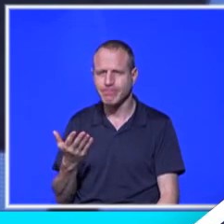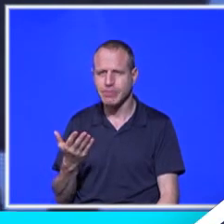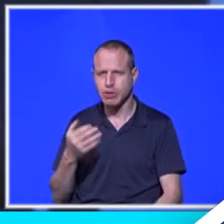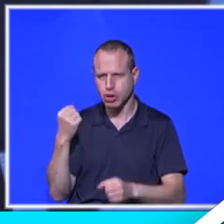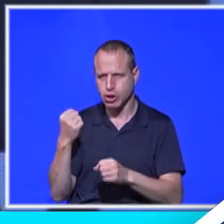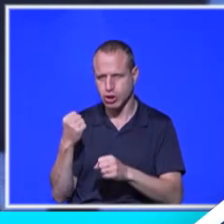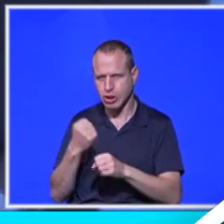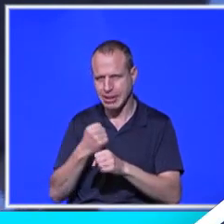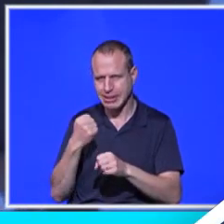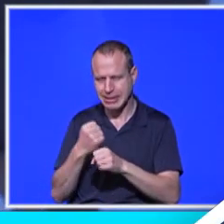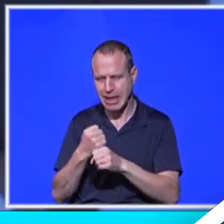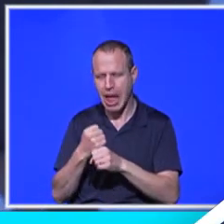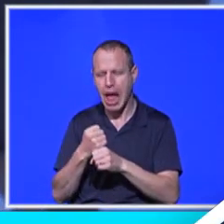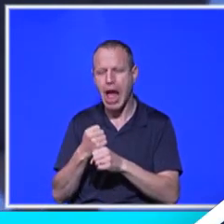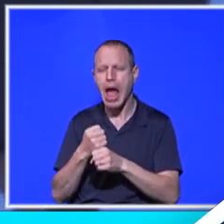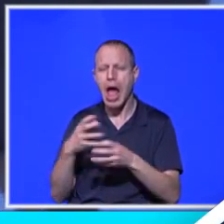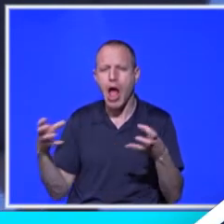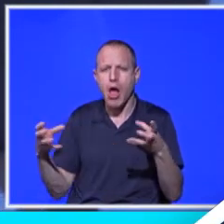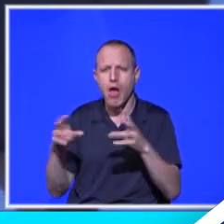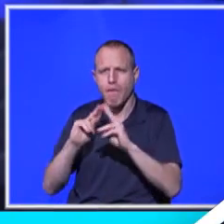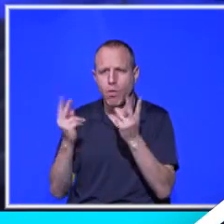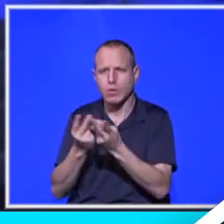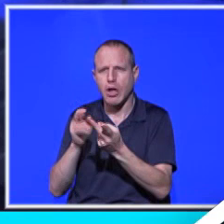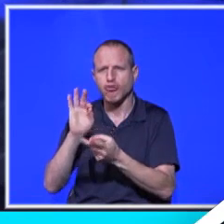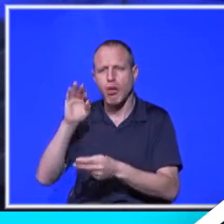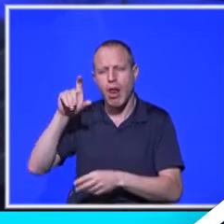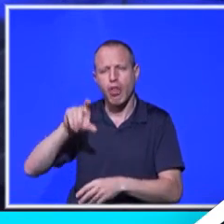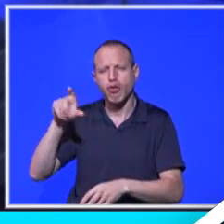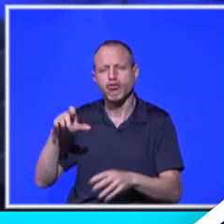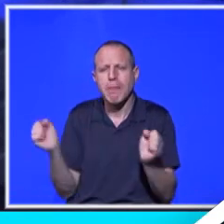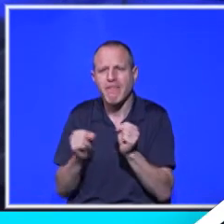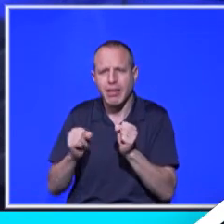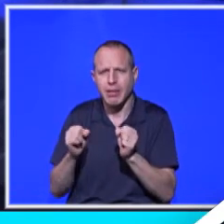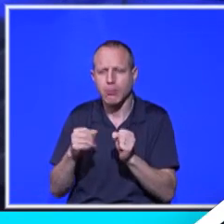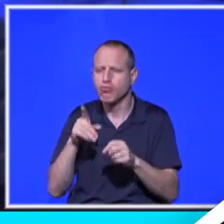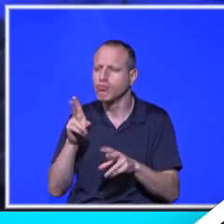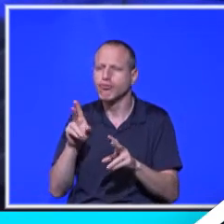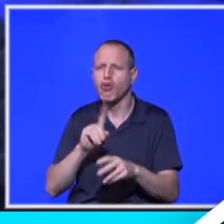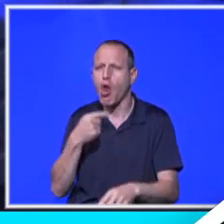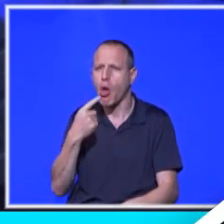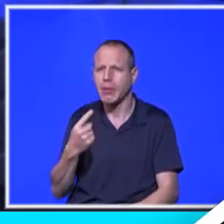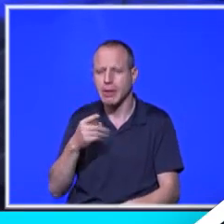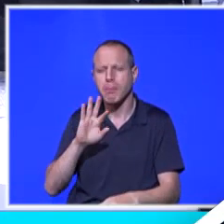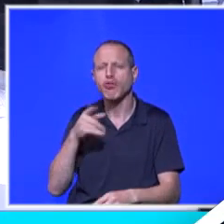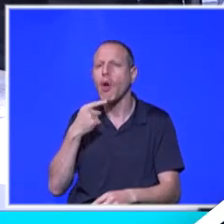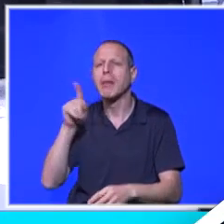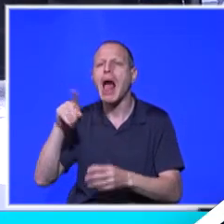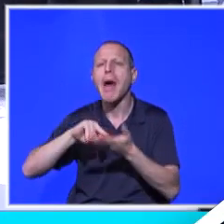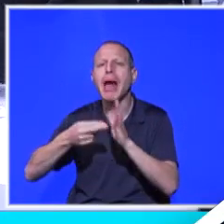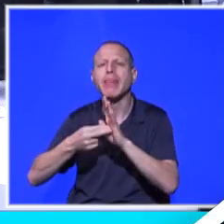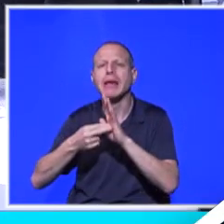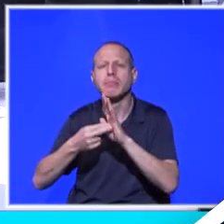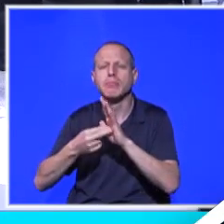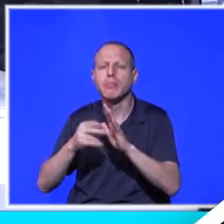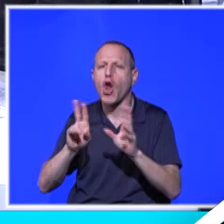נעשתה לה אסופה של אנשים פחדנים שלא מסוגלים להגיד את מה שיש להם באמת להגיד, את מה שנגיד הם אומרים לך בחדרי חדרים, הם לא